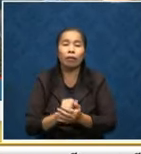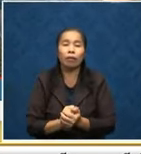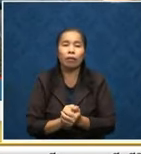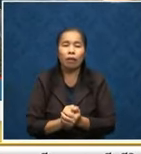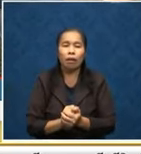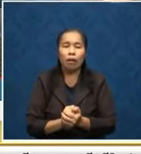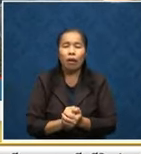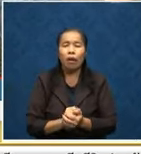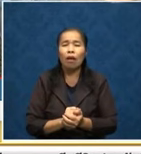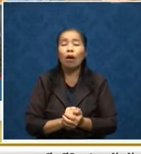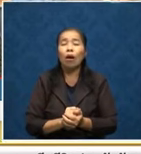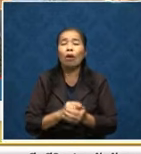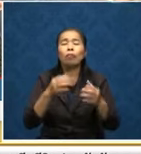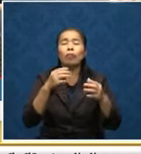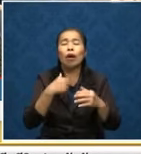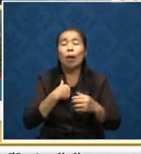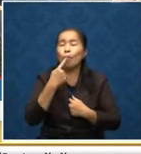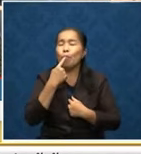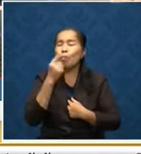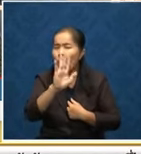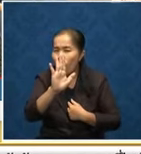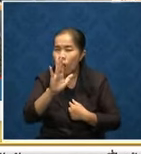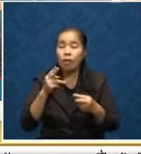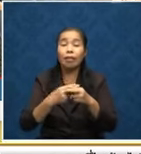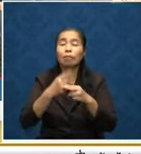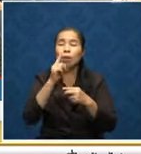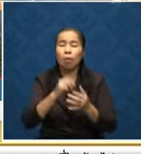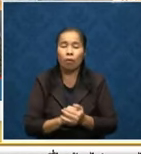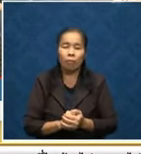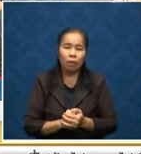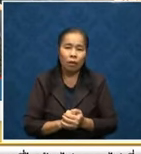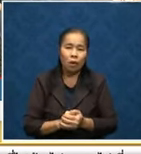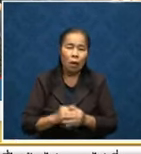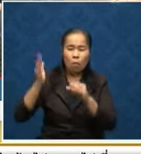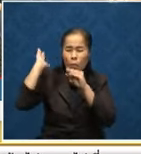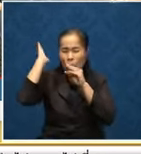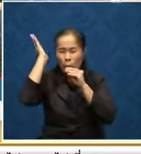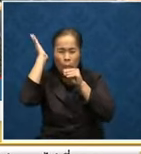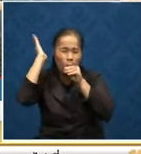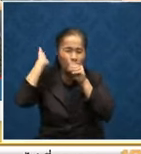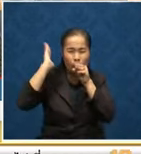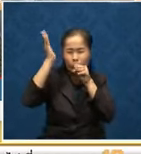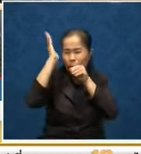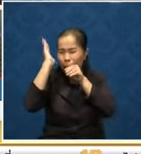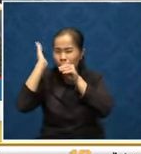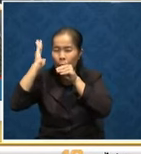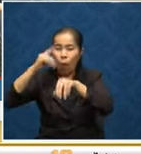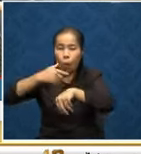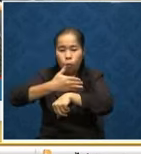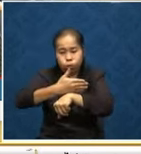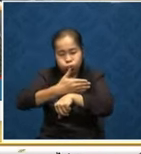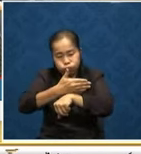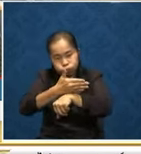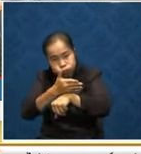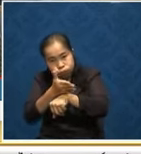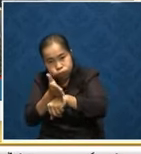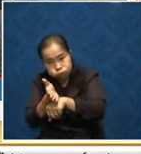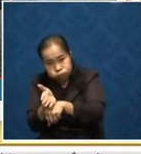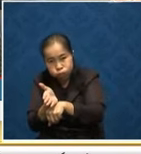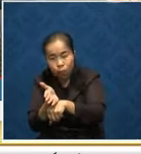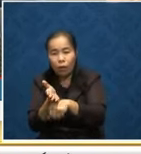พื่อนสมาชิกจากพรรคการเมืองหนึ่งผมขออนุญาตไม่เอ่ยนามนะครับได้ใช้เวลาเยอะทำให้เกิดการล่าช้าในการ